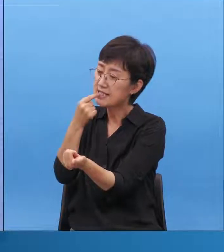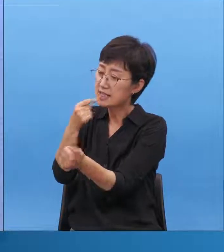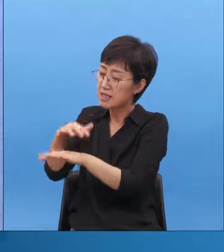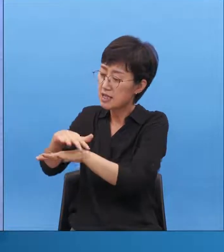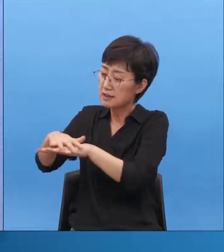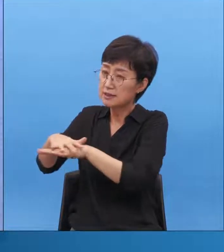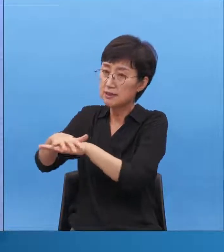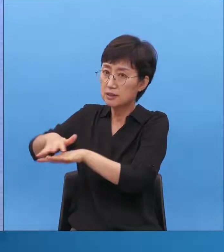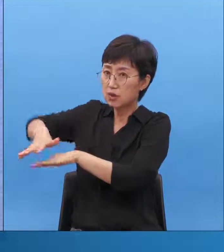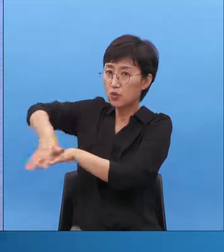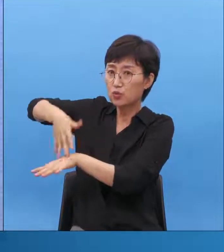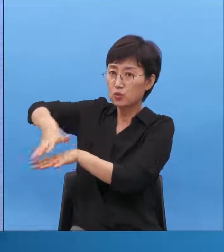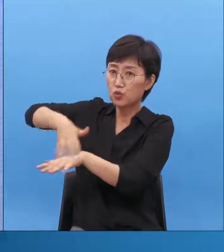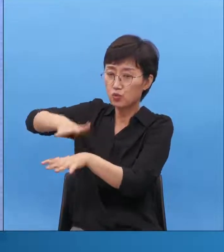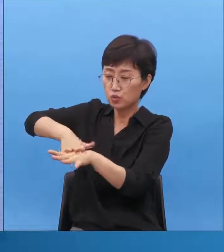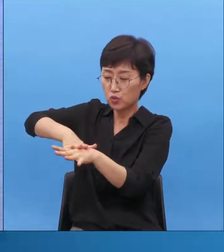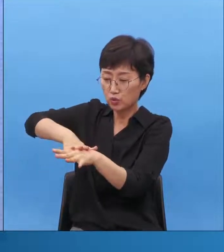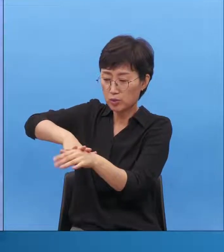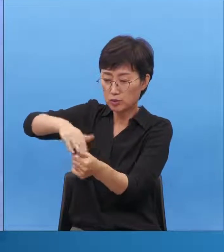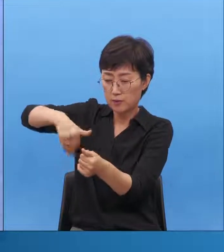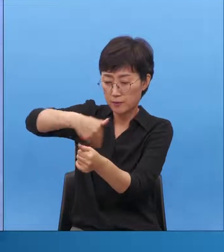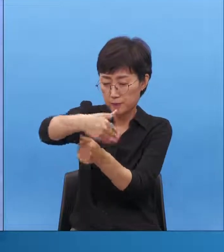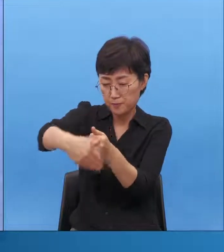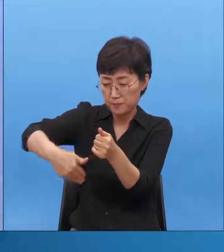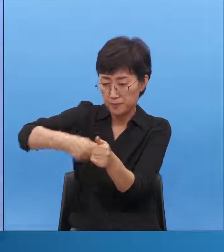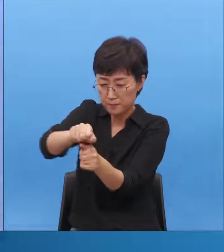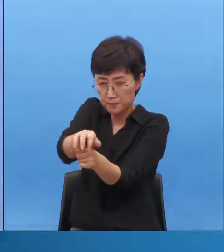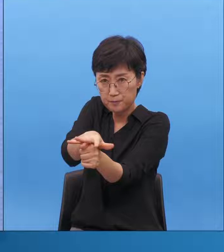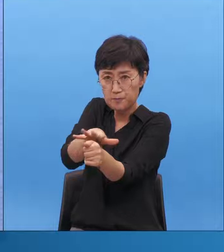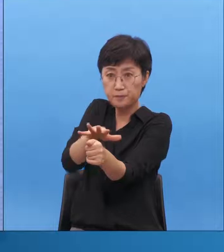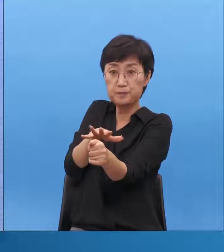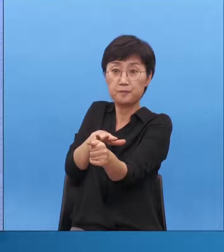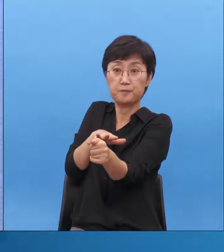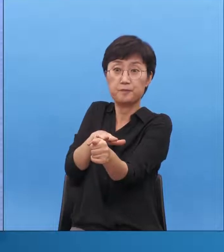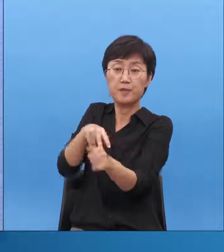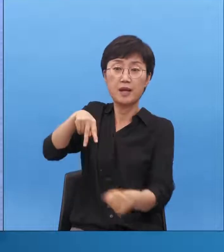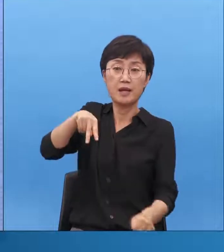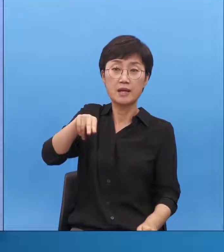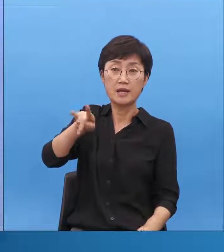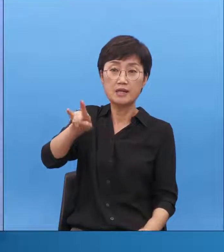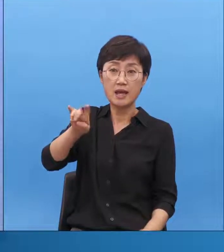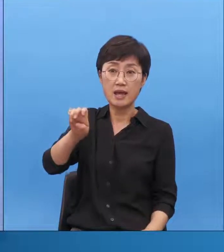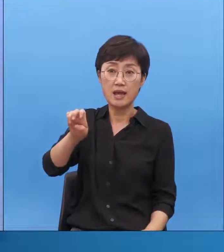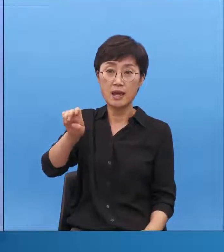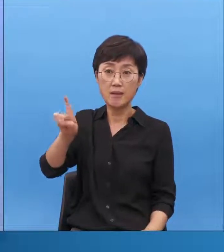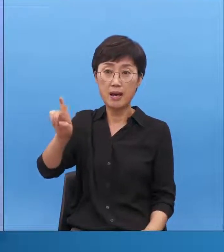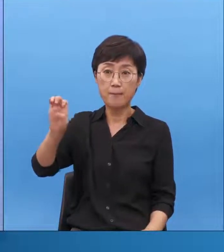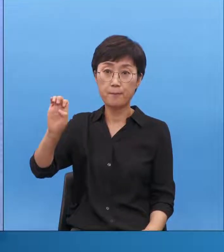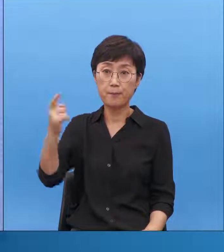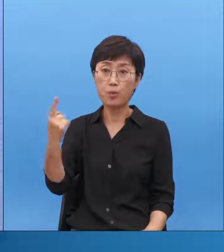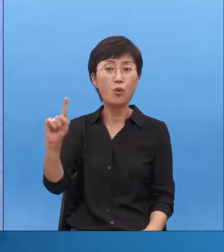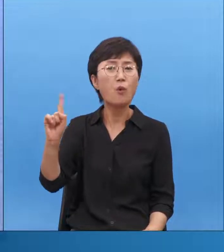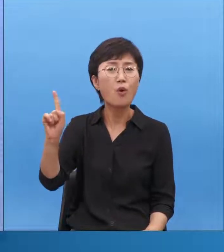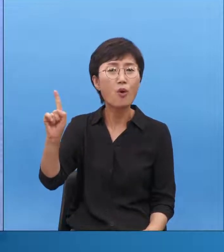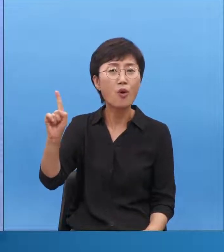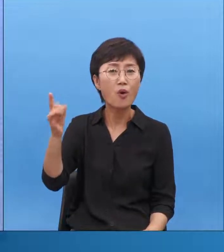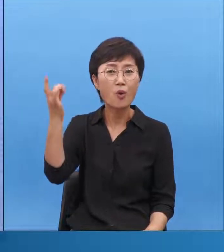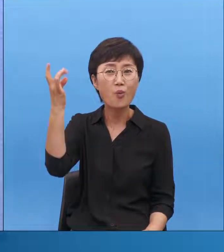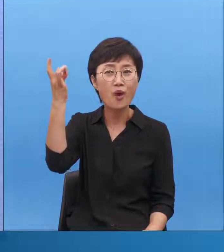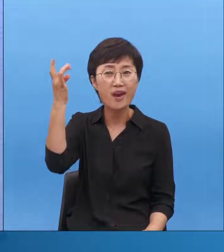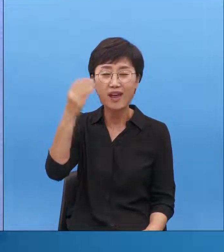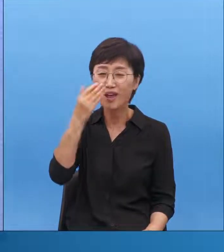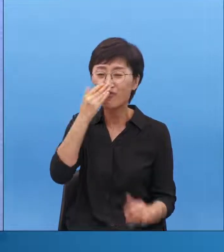원래 제사장 레위인들이 입는 옷의 배입니다. Now, the linen cloth is actually something that is only used for the